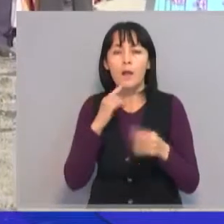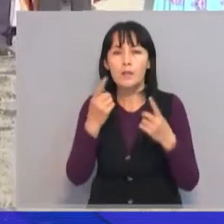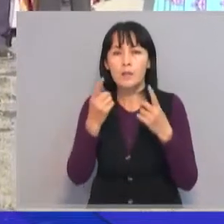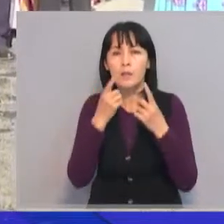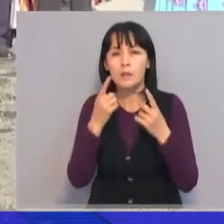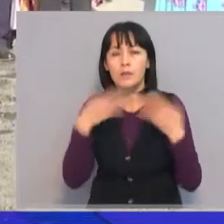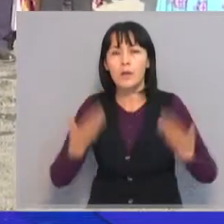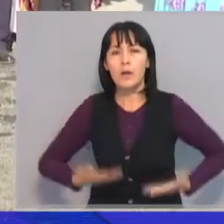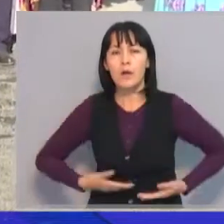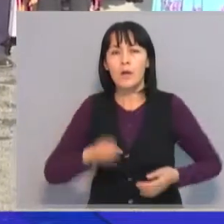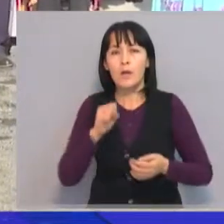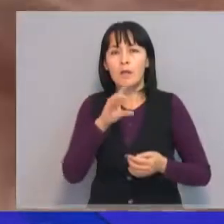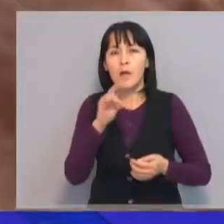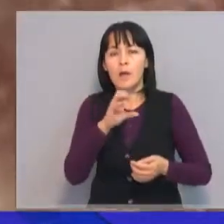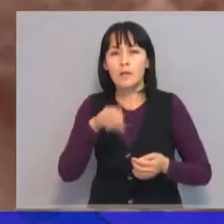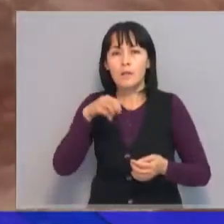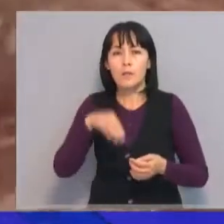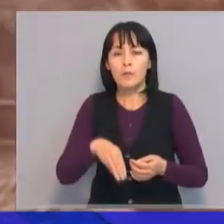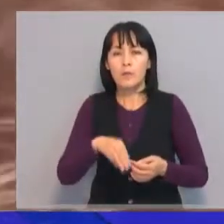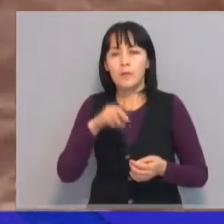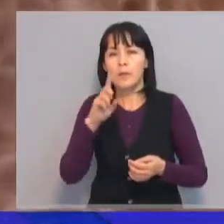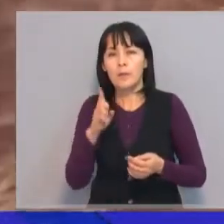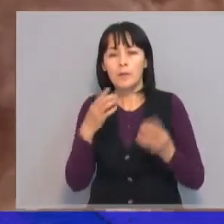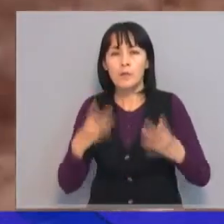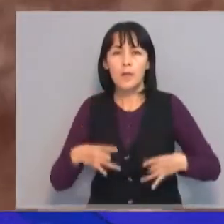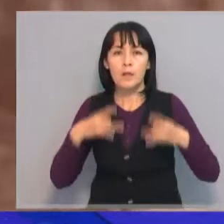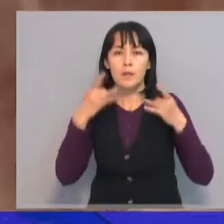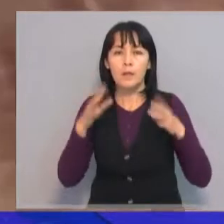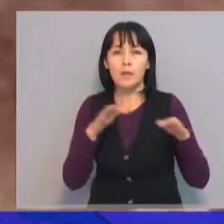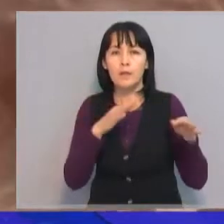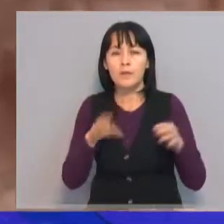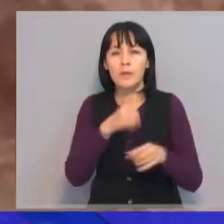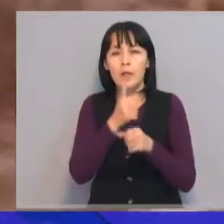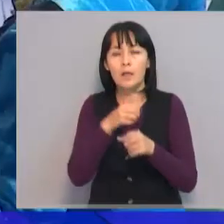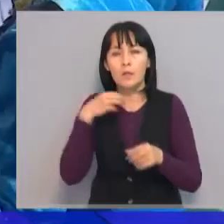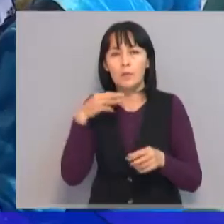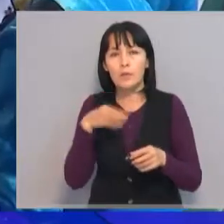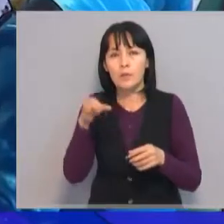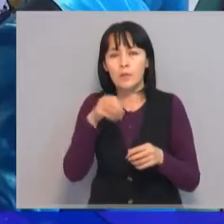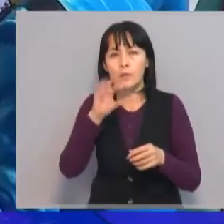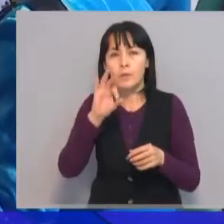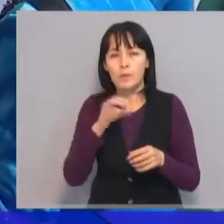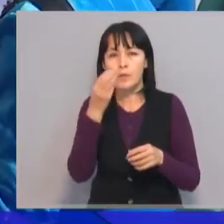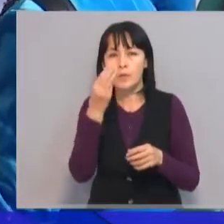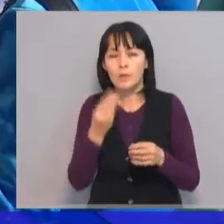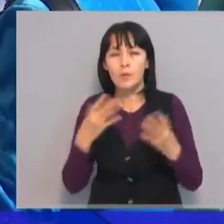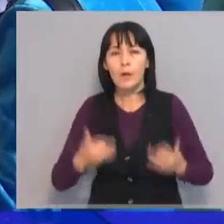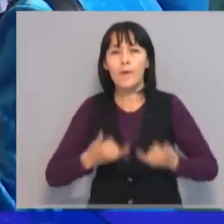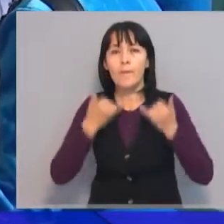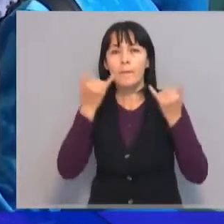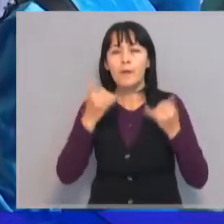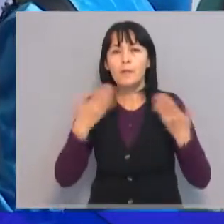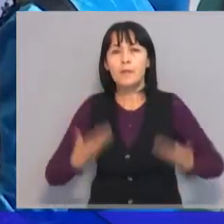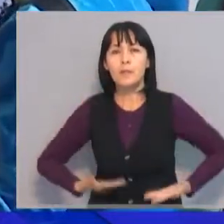и уроженец Арыси Тлеуберды Бинашев. На торжественном мероприятии аким Туркестанской области Умирзак Шукеев поздравил жителей